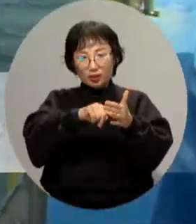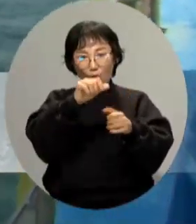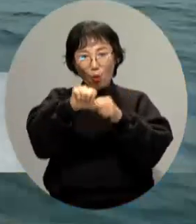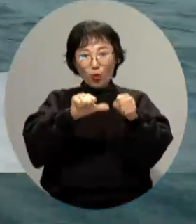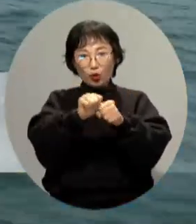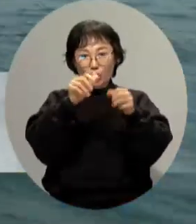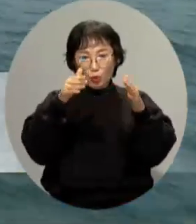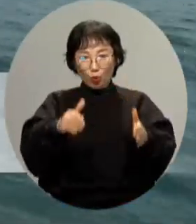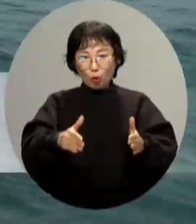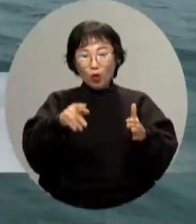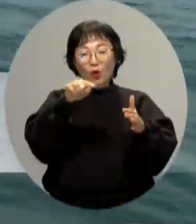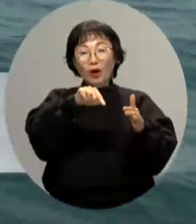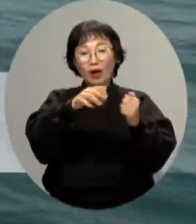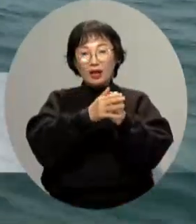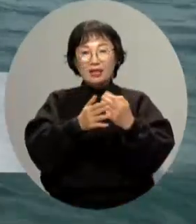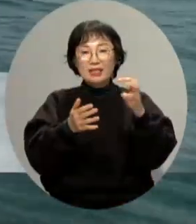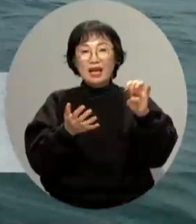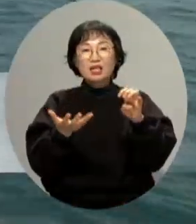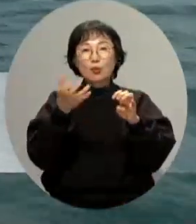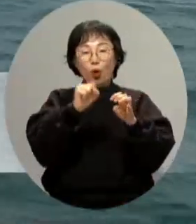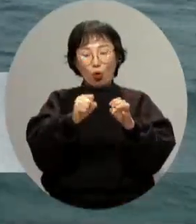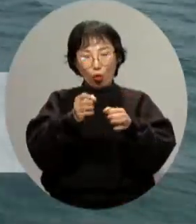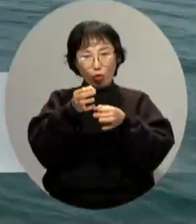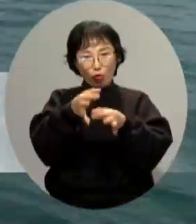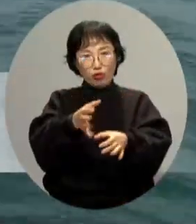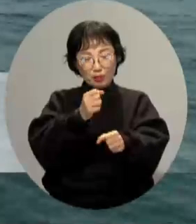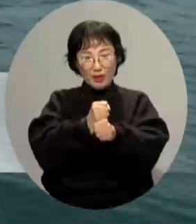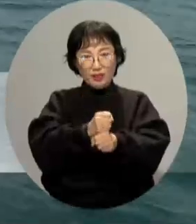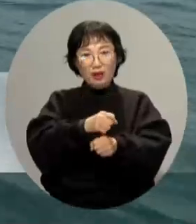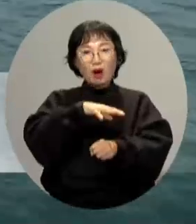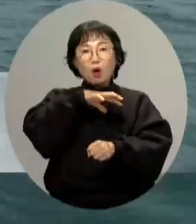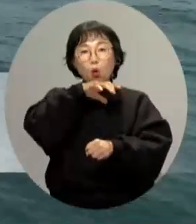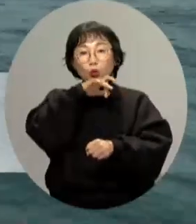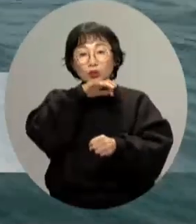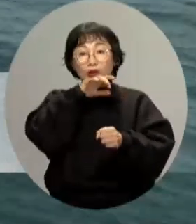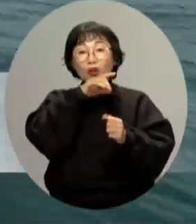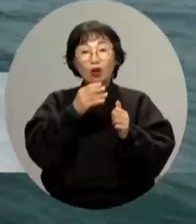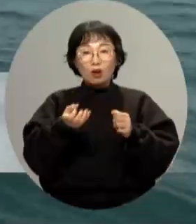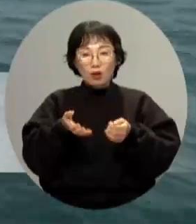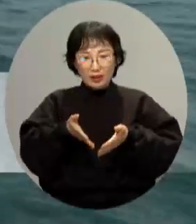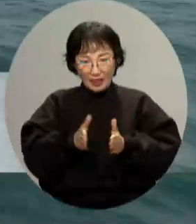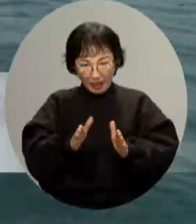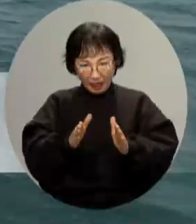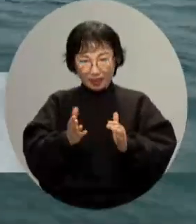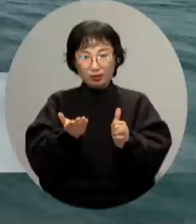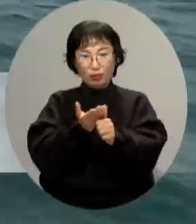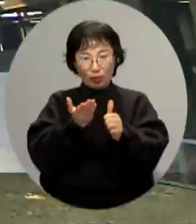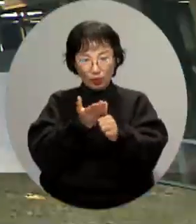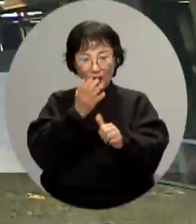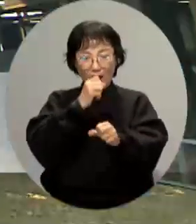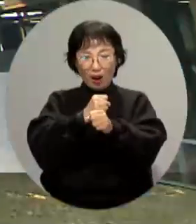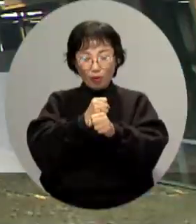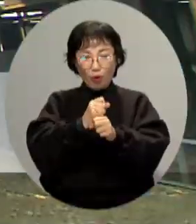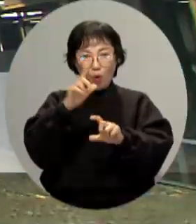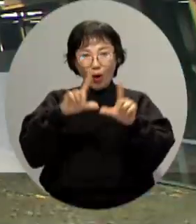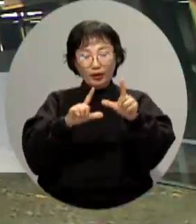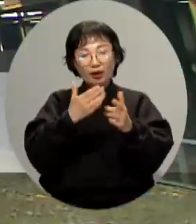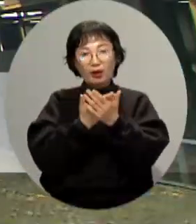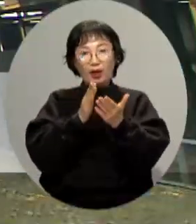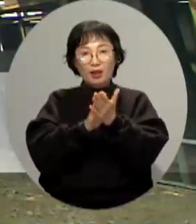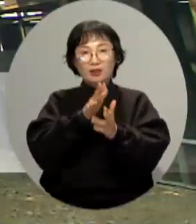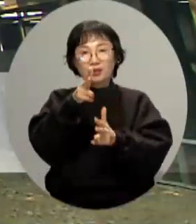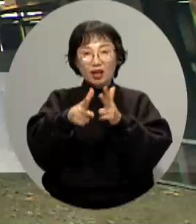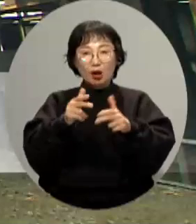옥도면 해역에 총 40억 원을 투입해 갑오징어 산란 서식장 및 먹이장 조성 환경 개선 사업 등을